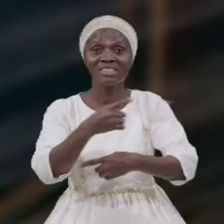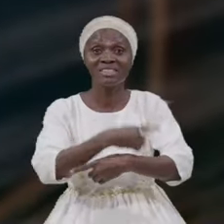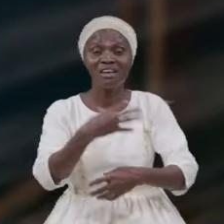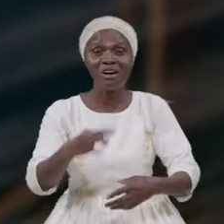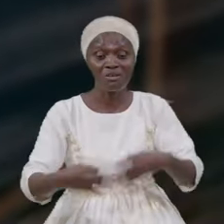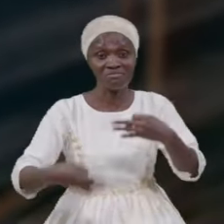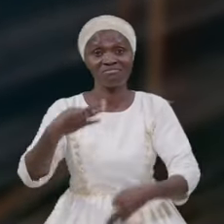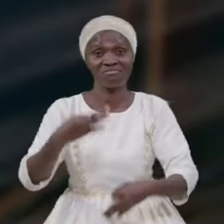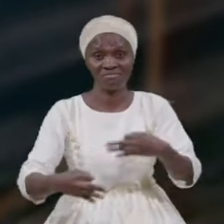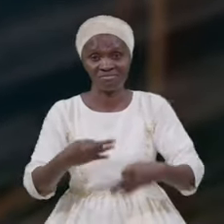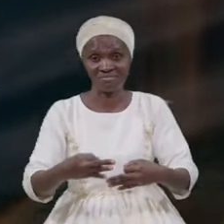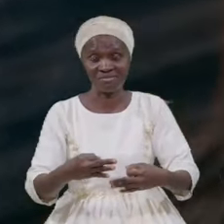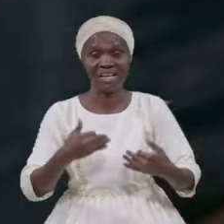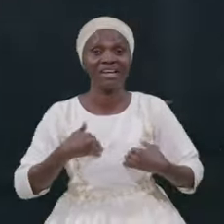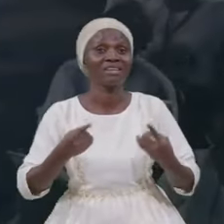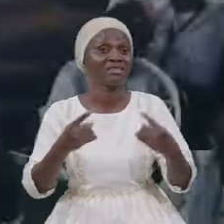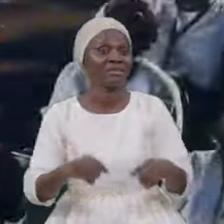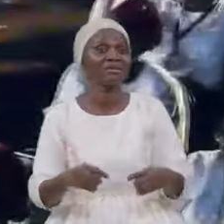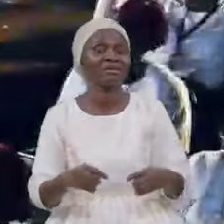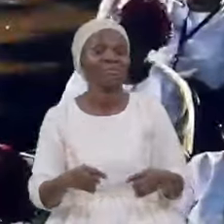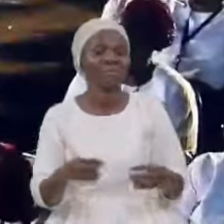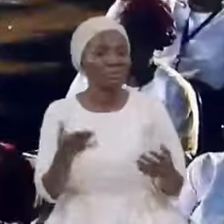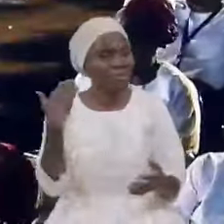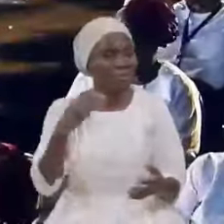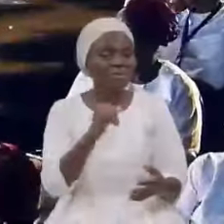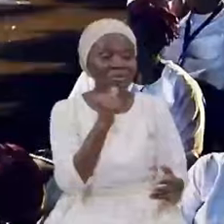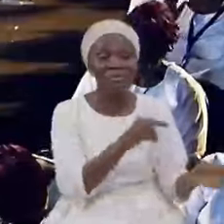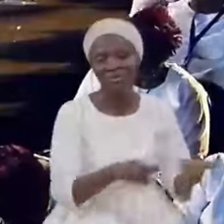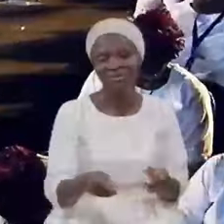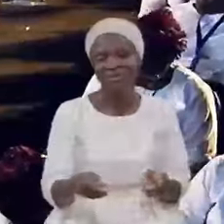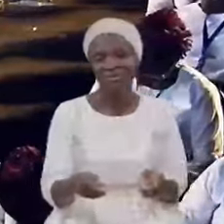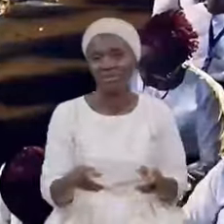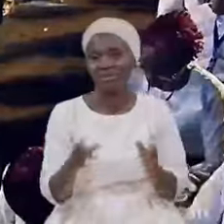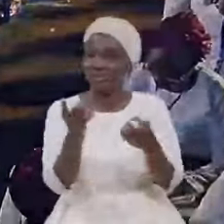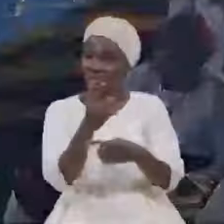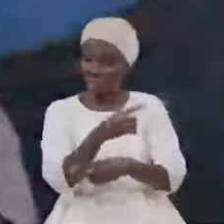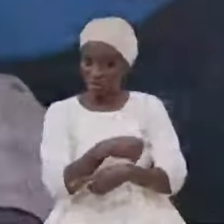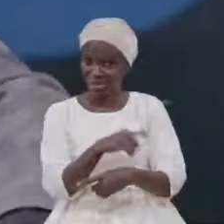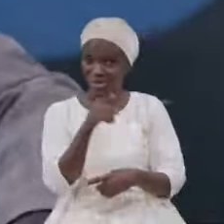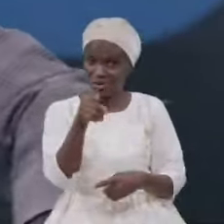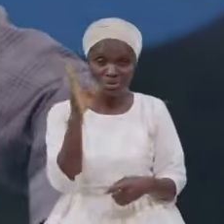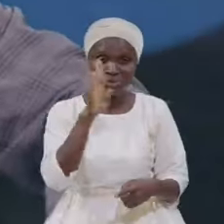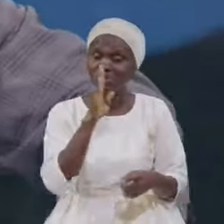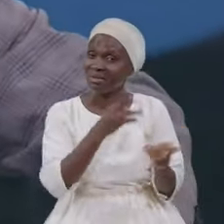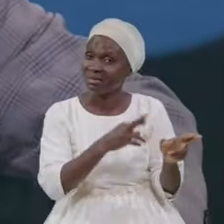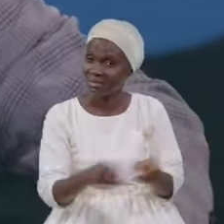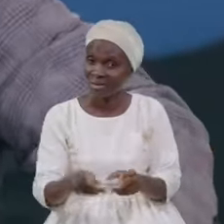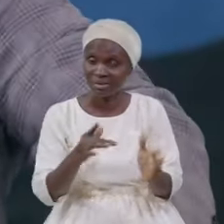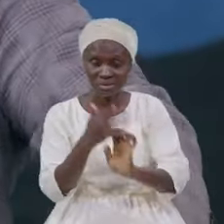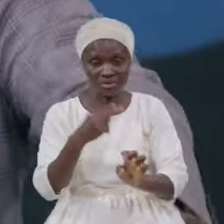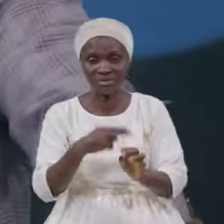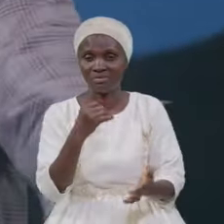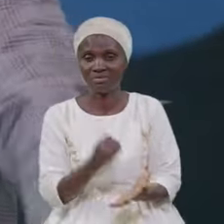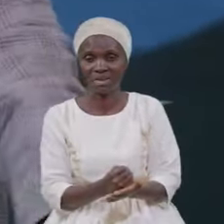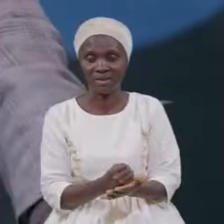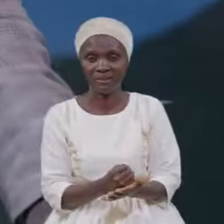pas prêt. Aujourd'hui, tu seras prêt. Deuxième point, nous verrons le jour lugubre,